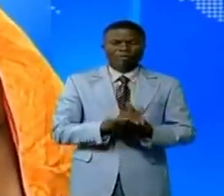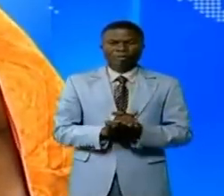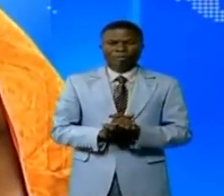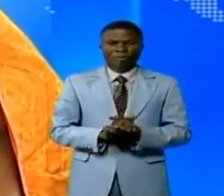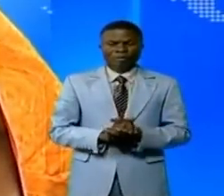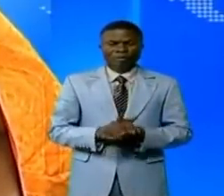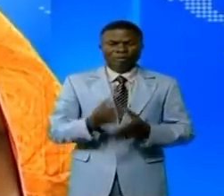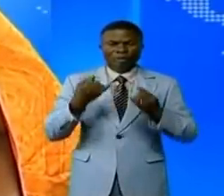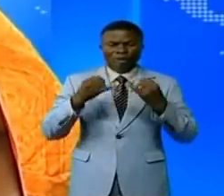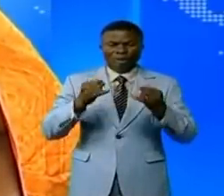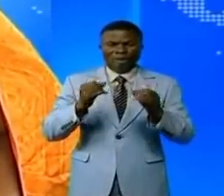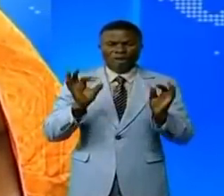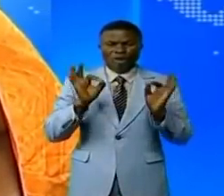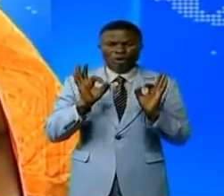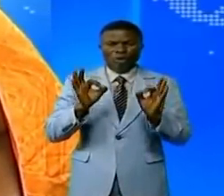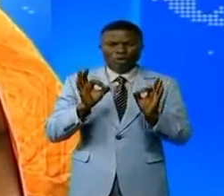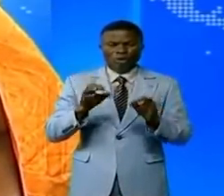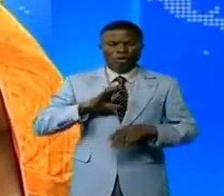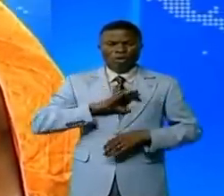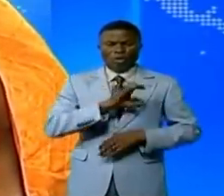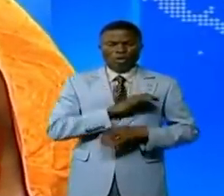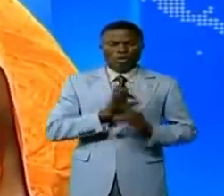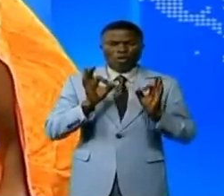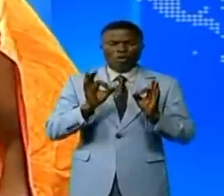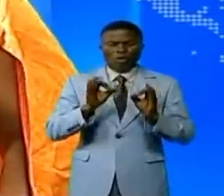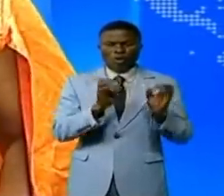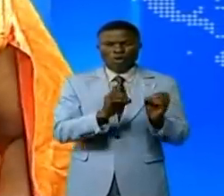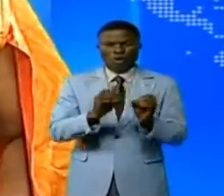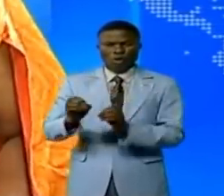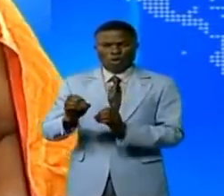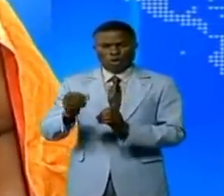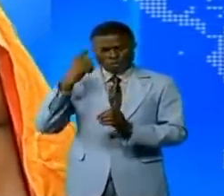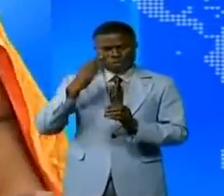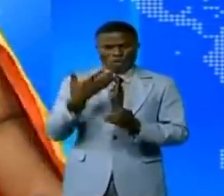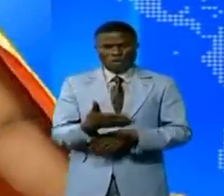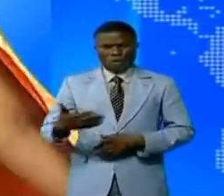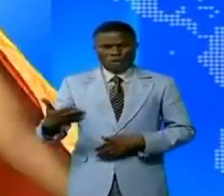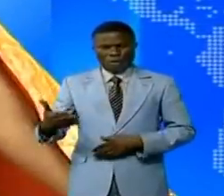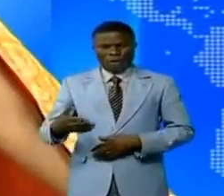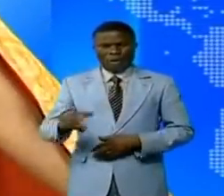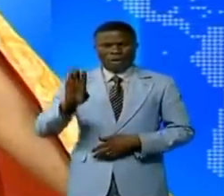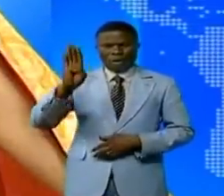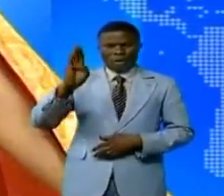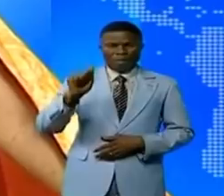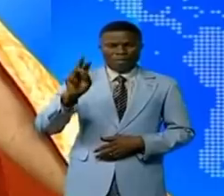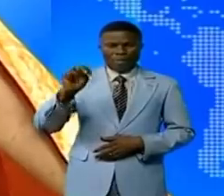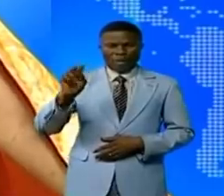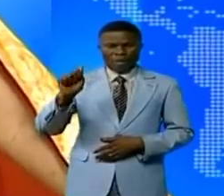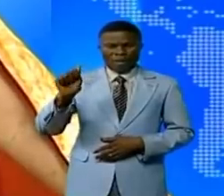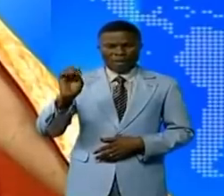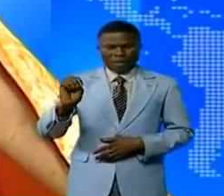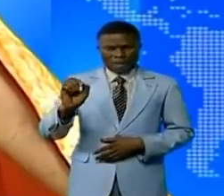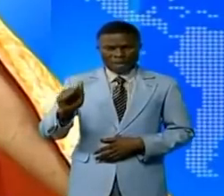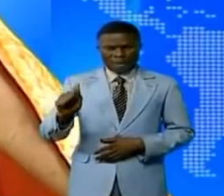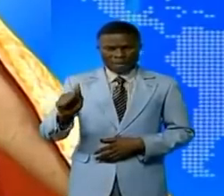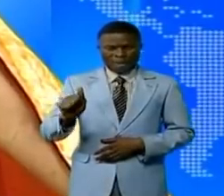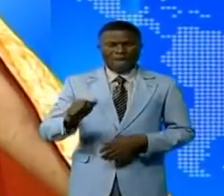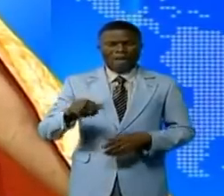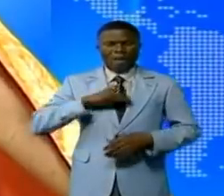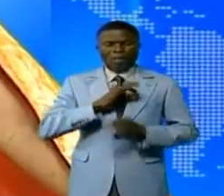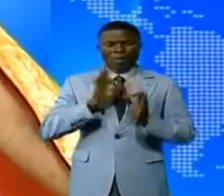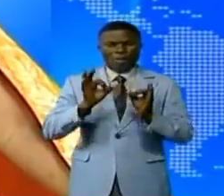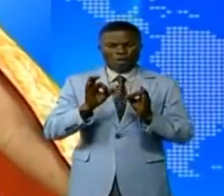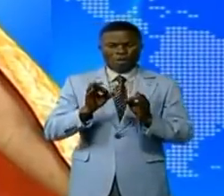Des nouvelles têtes au sein du nouveau comité de gestion de l'organisation pour l'équipement de Banana Kinshasa OEBK. Ces nouveaux membres ont